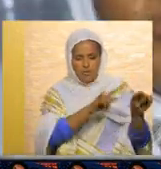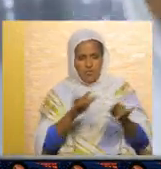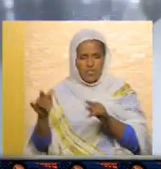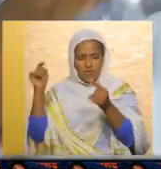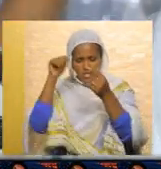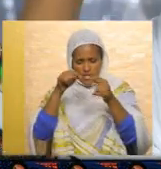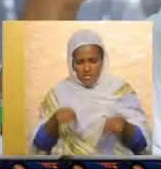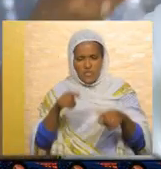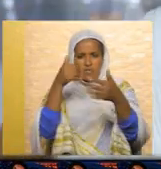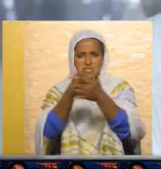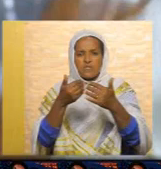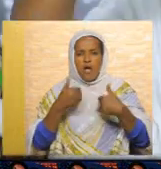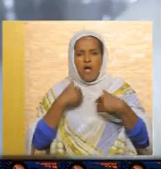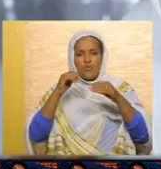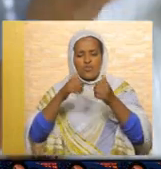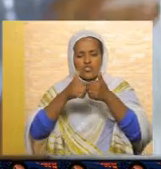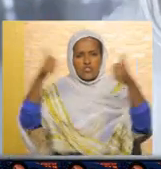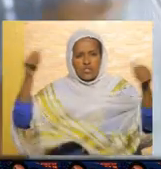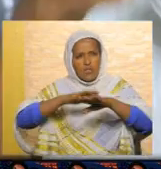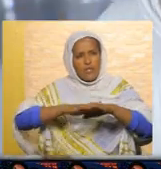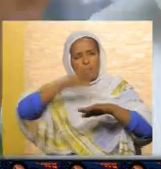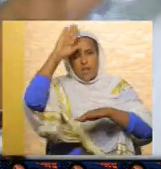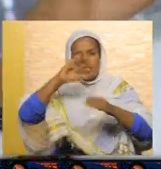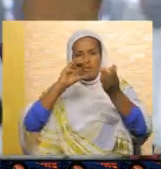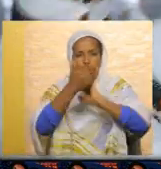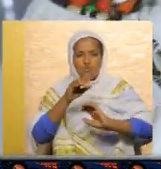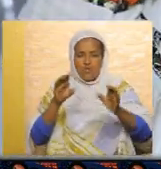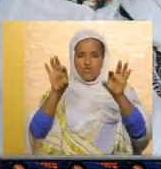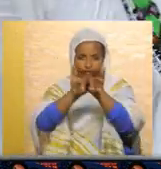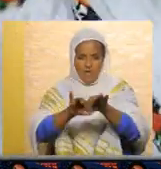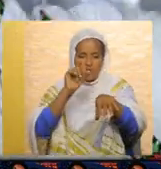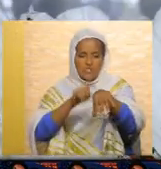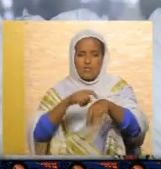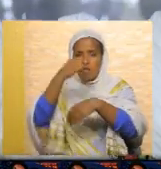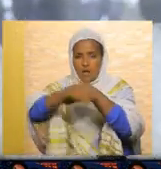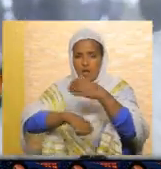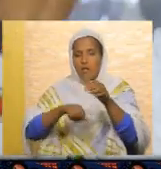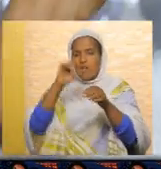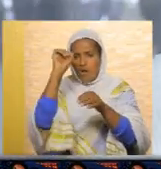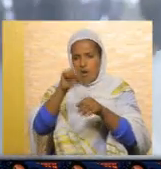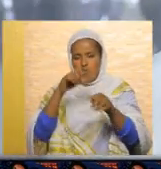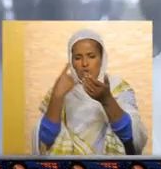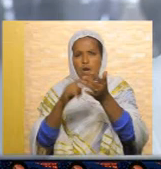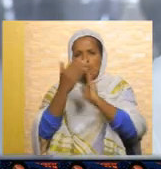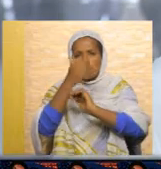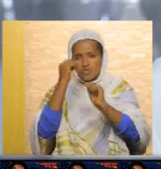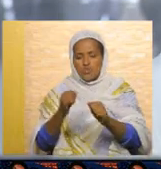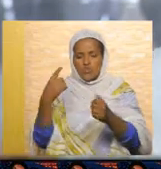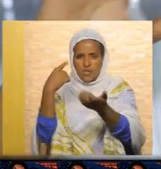ግንዛቤ በምእመኑ ዘንድ እስከ ዛሬ ካለው እጅግ እንዲልቅ ያስፈልጋል። ጊዜ